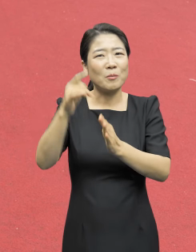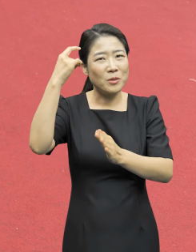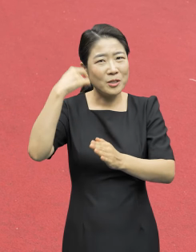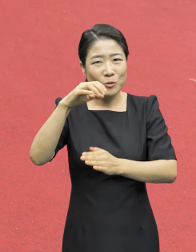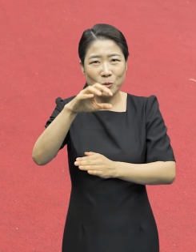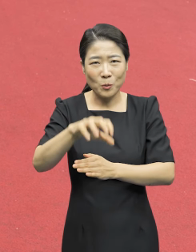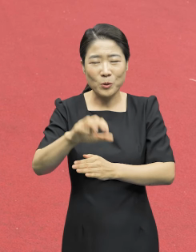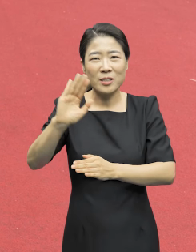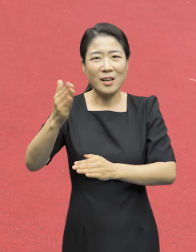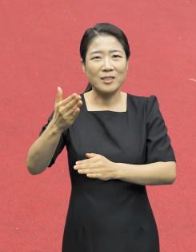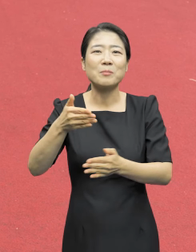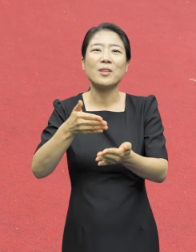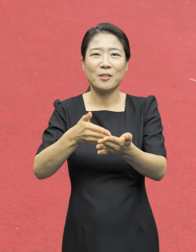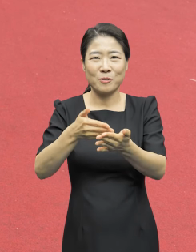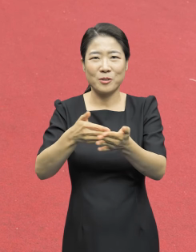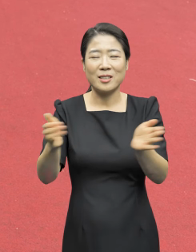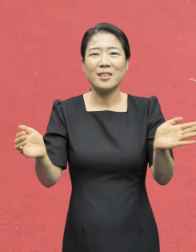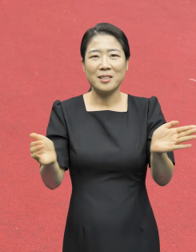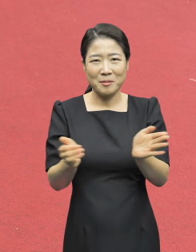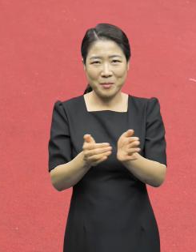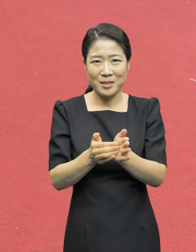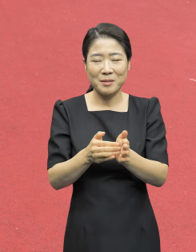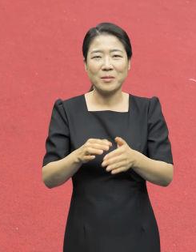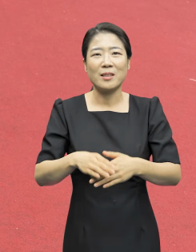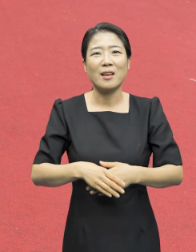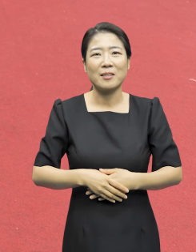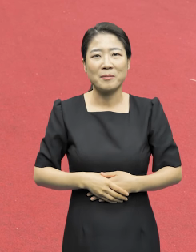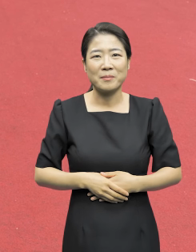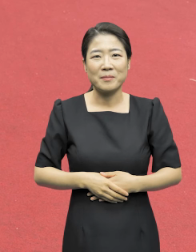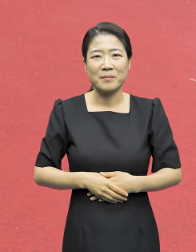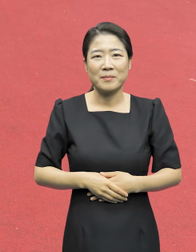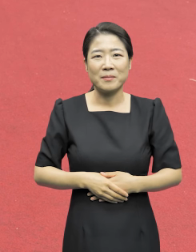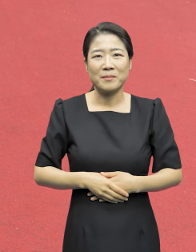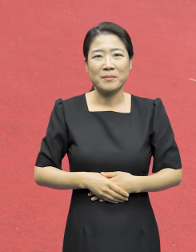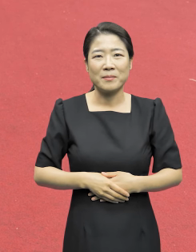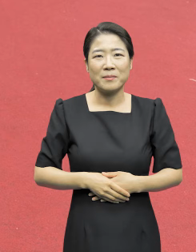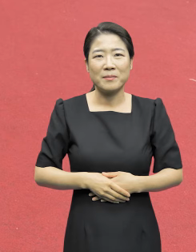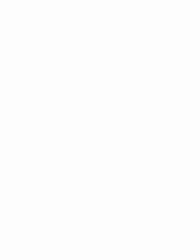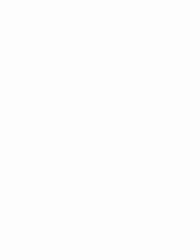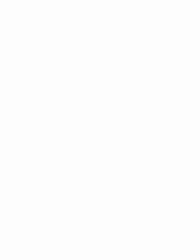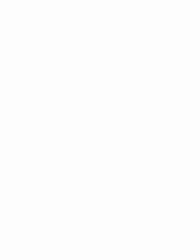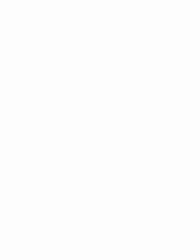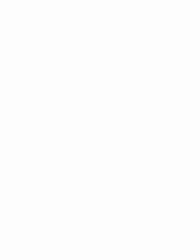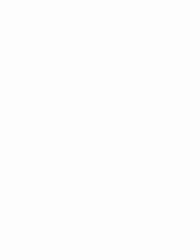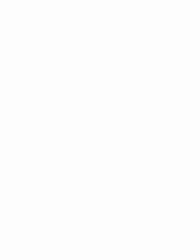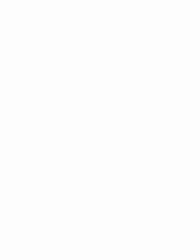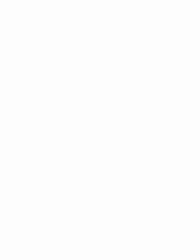것으로 보입니다. 내일이 빛나는 기회도시에서 헬로 광주 정지현입니다.